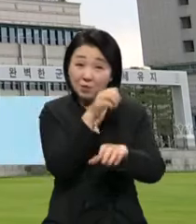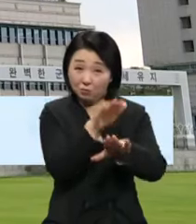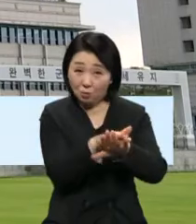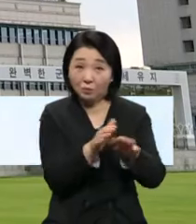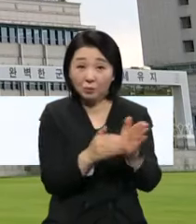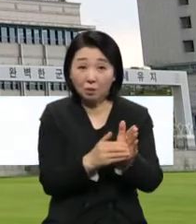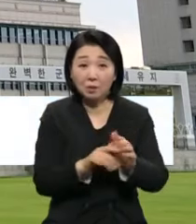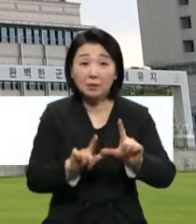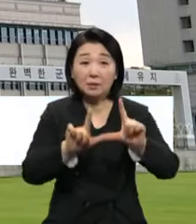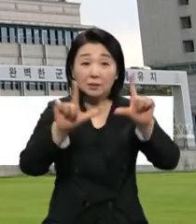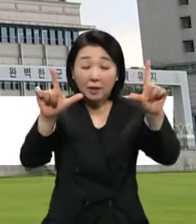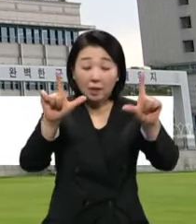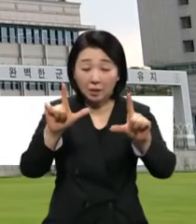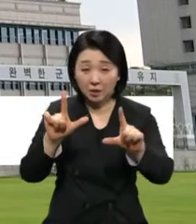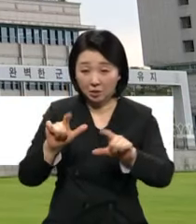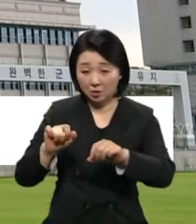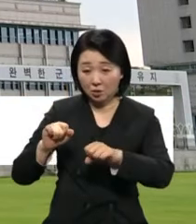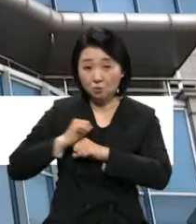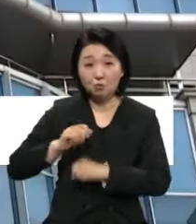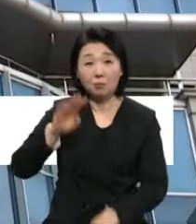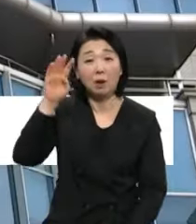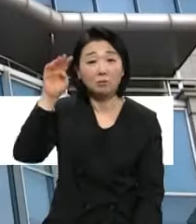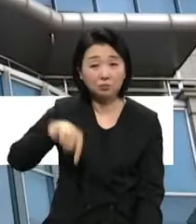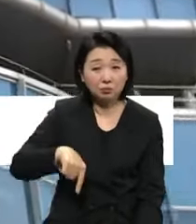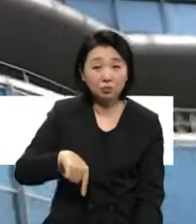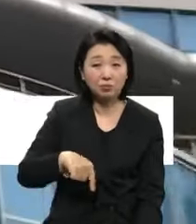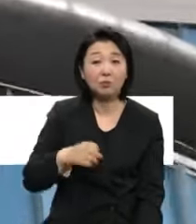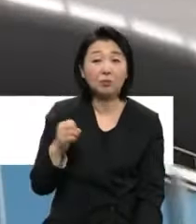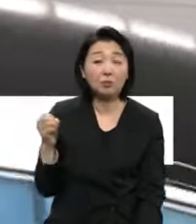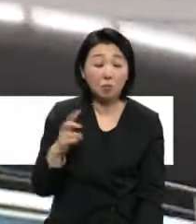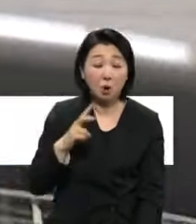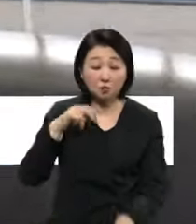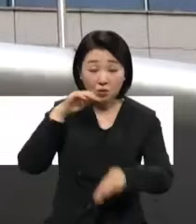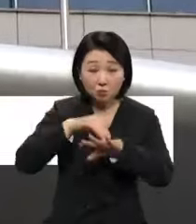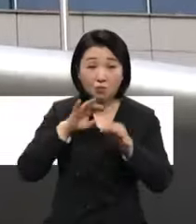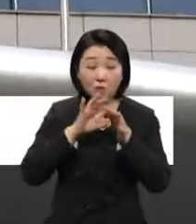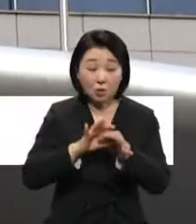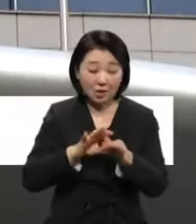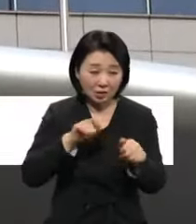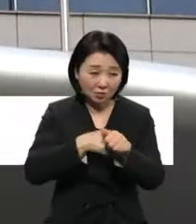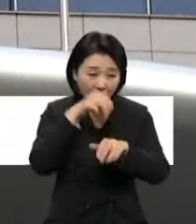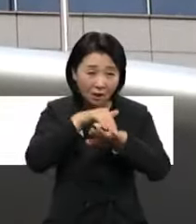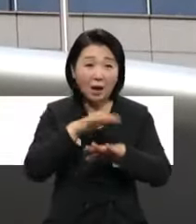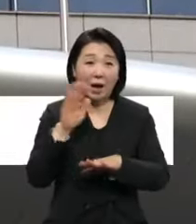같은 해 국방부가 군인복무법 시행령에 이른바 얼차려